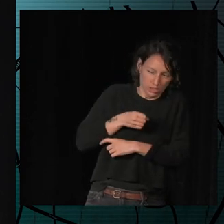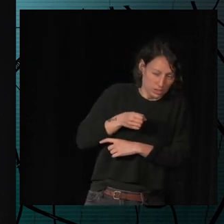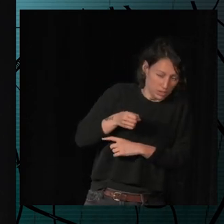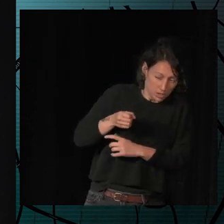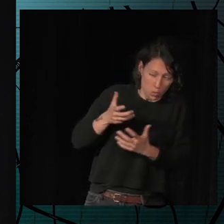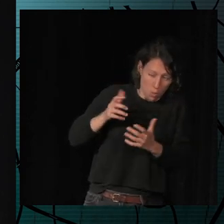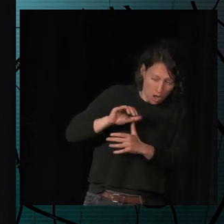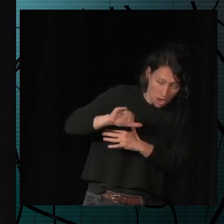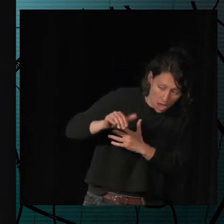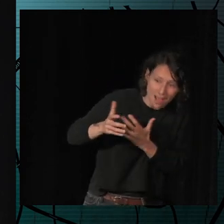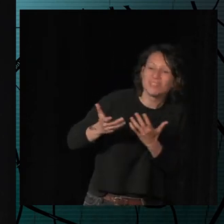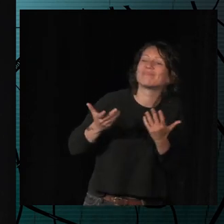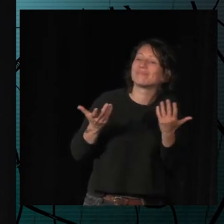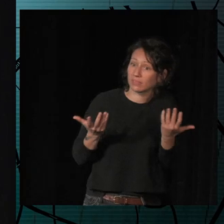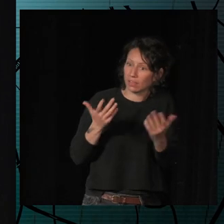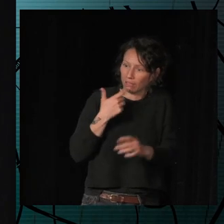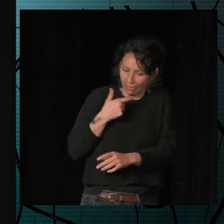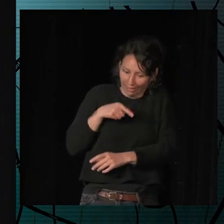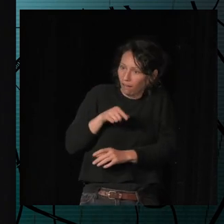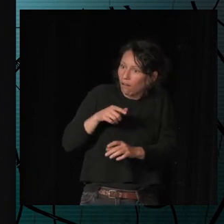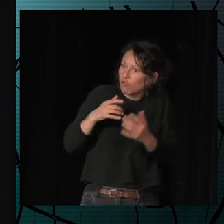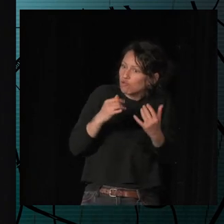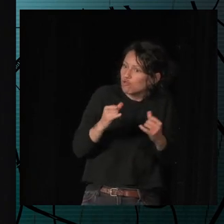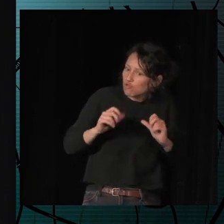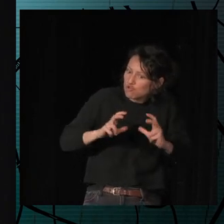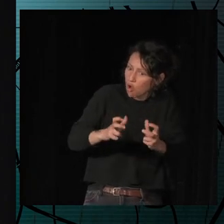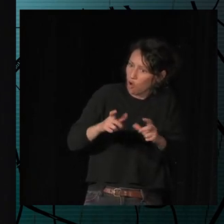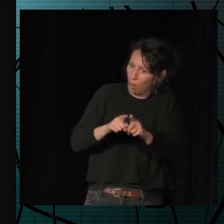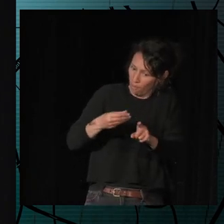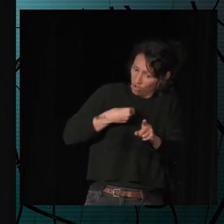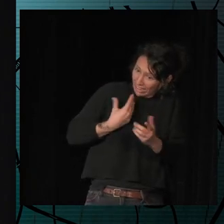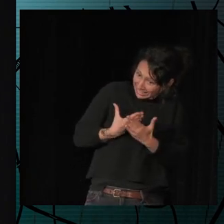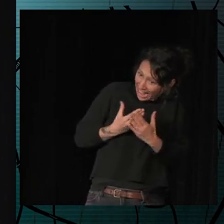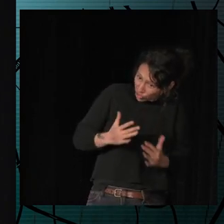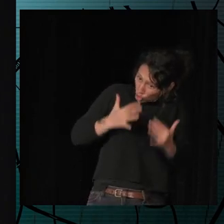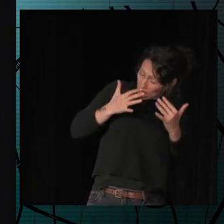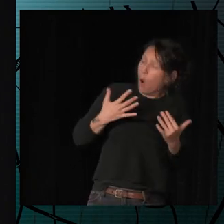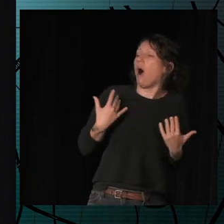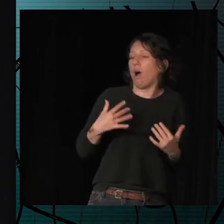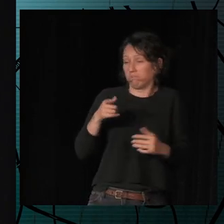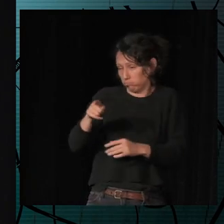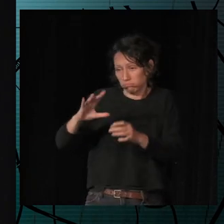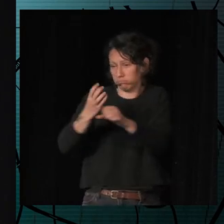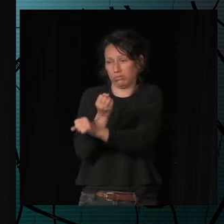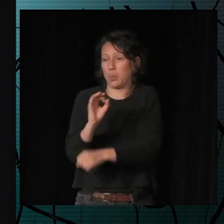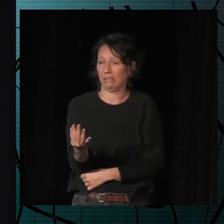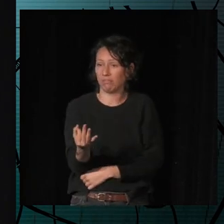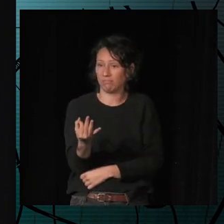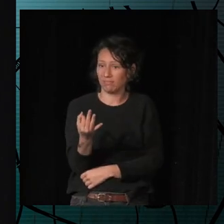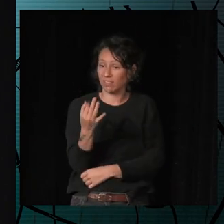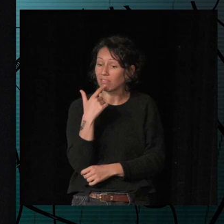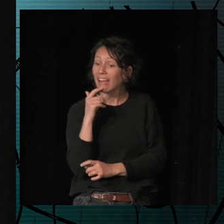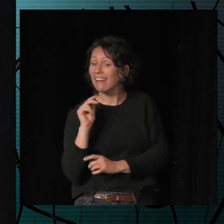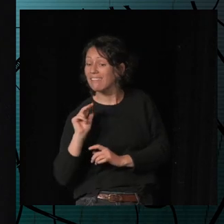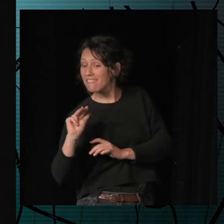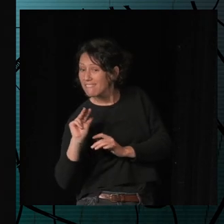et là je me je me dis le jeu a réussi il a réussi à me à m'inspirer un phénomène de d'appréhension de ce qui va suivre derrière mais sur cette